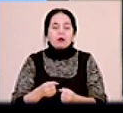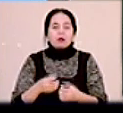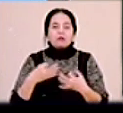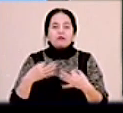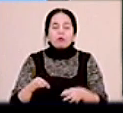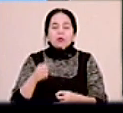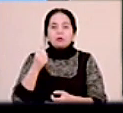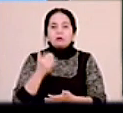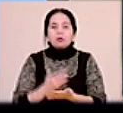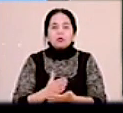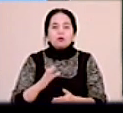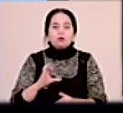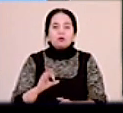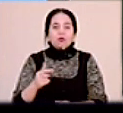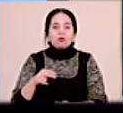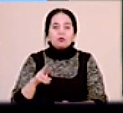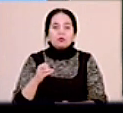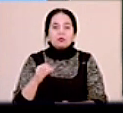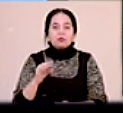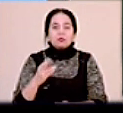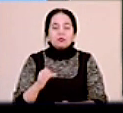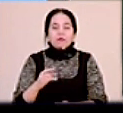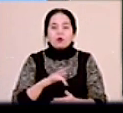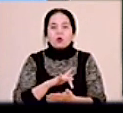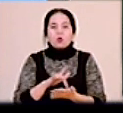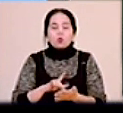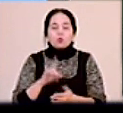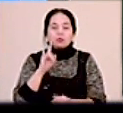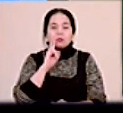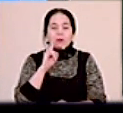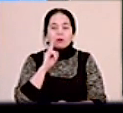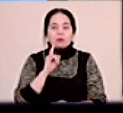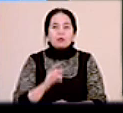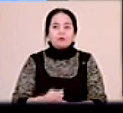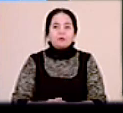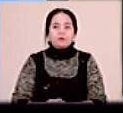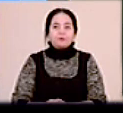столицу сагдийцев, город Самарканд.